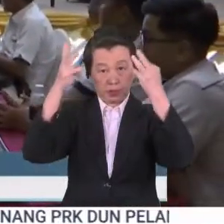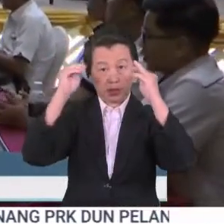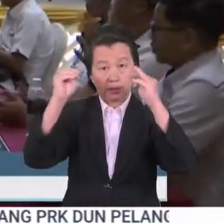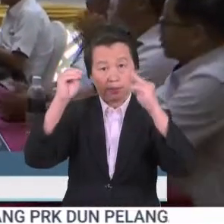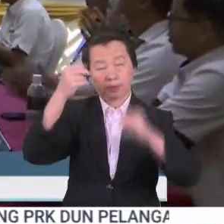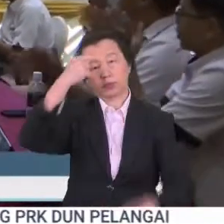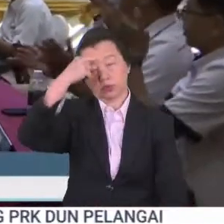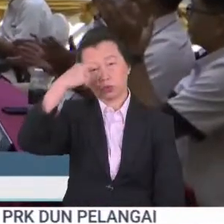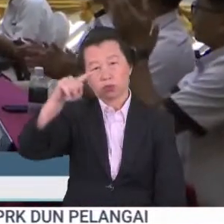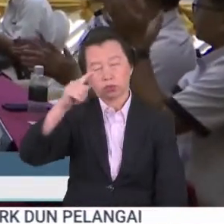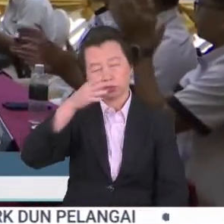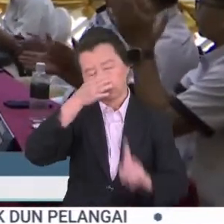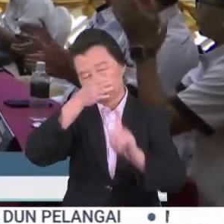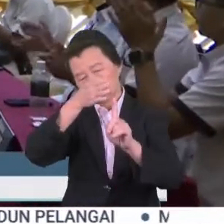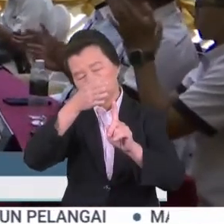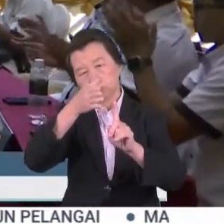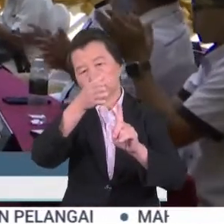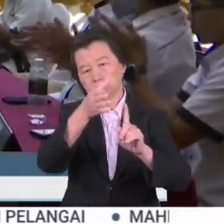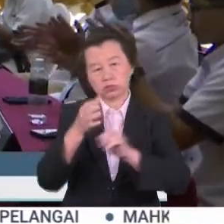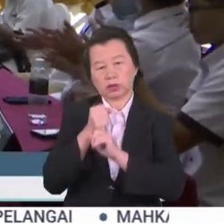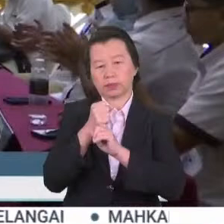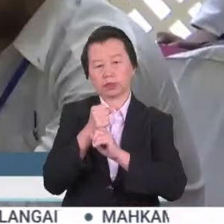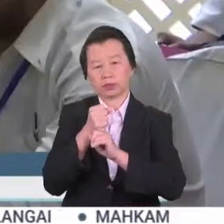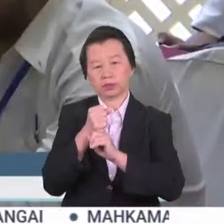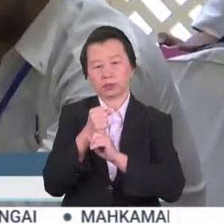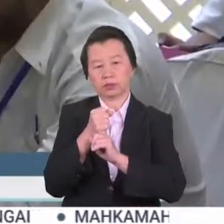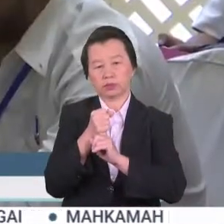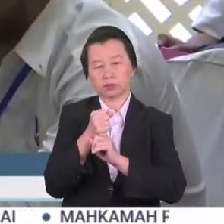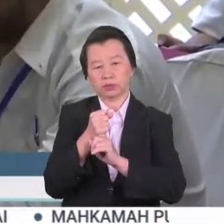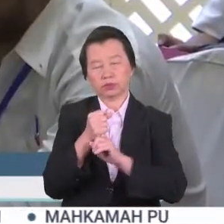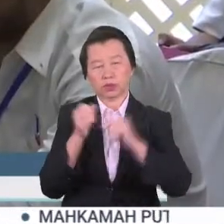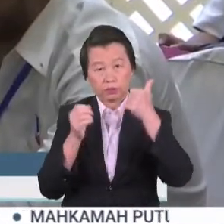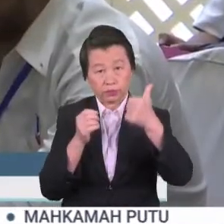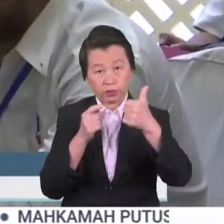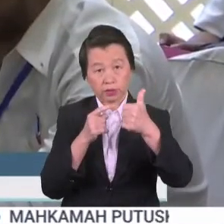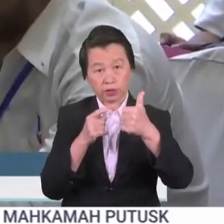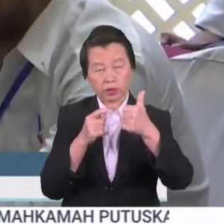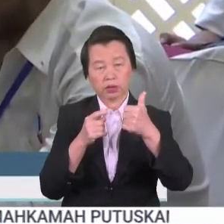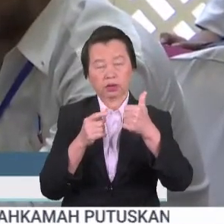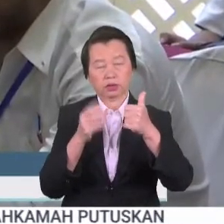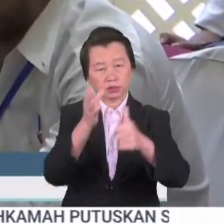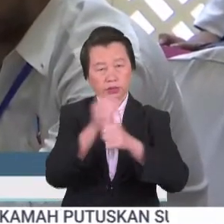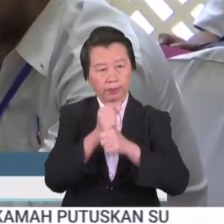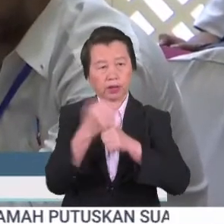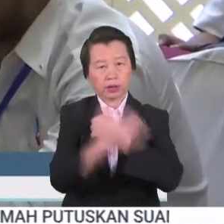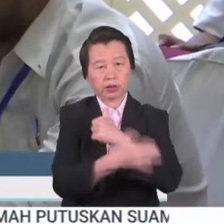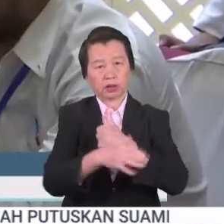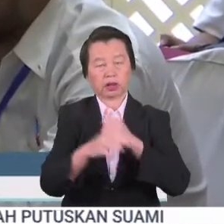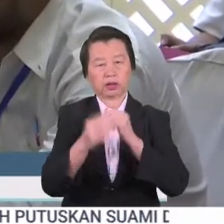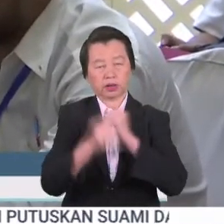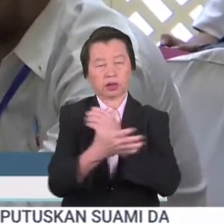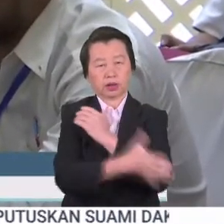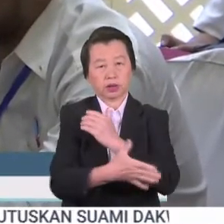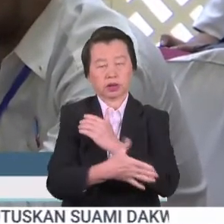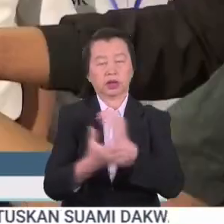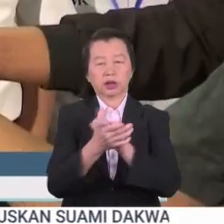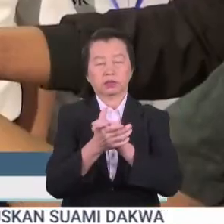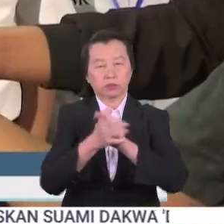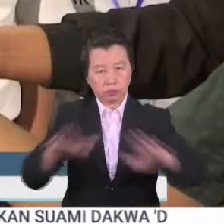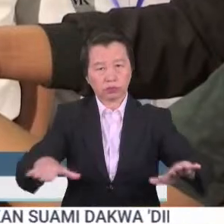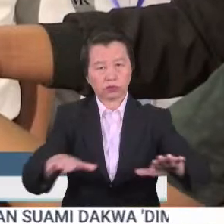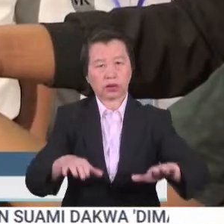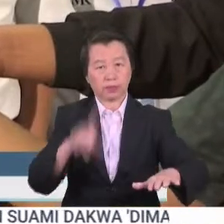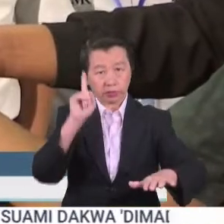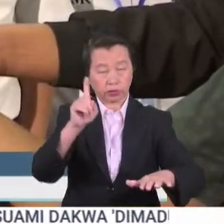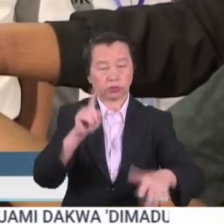ee mencapai ee yang pertama negara kita ini dapat diselamatkan yang kedua